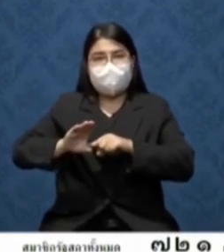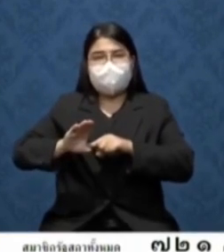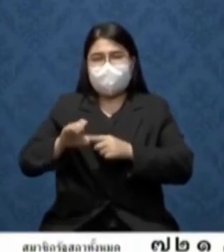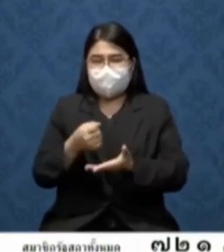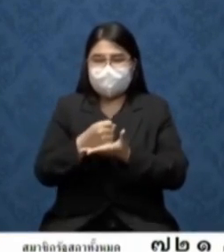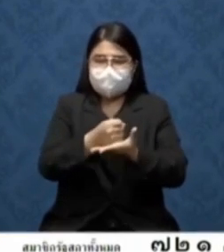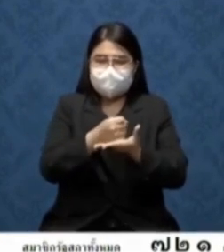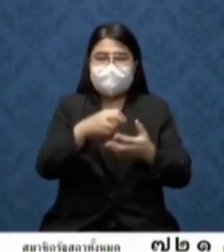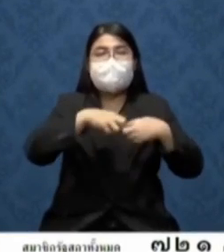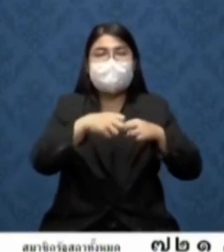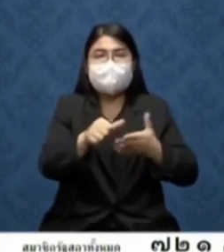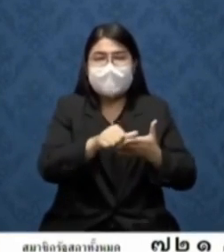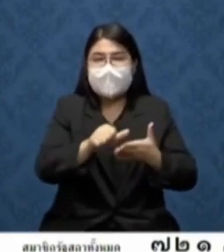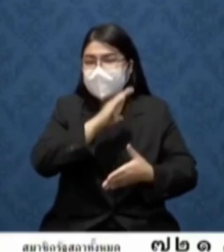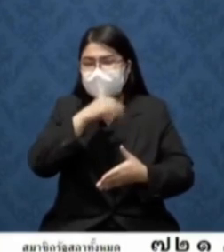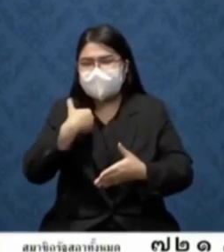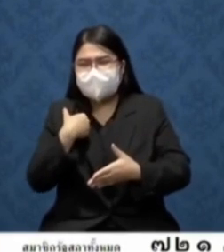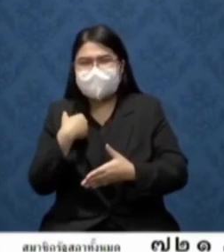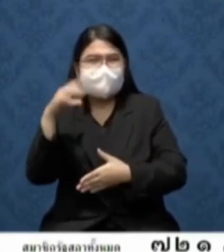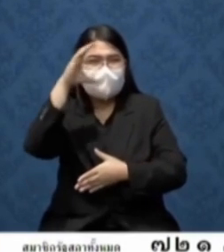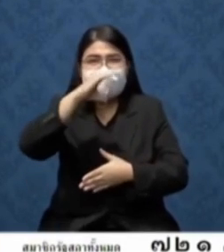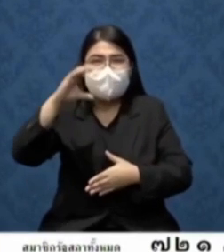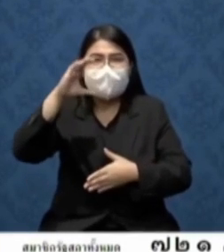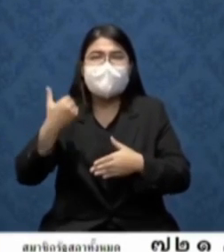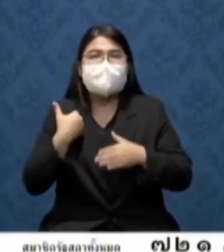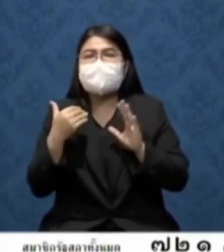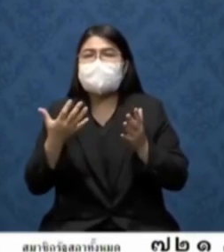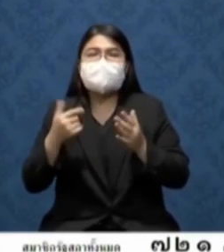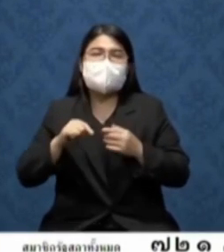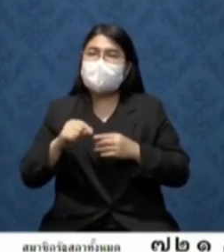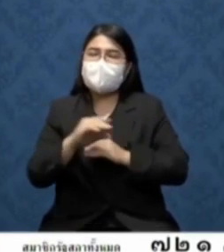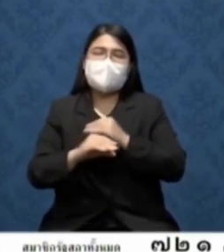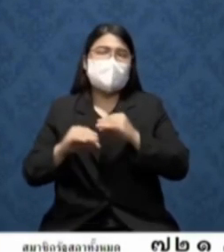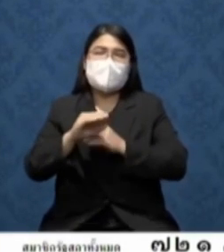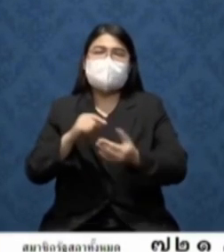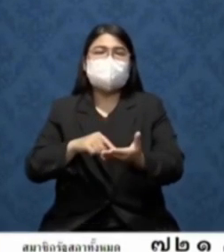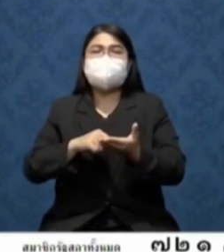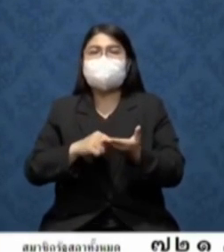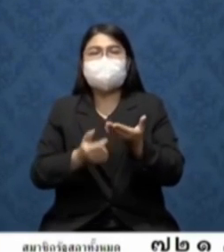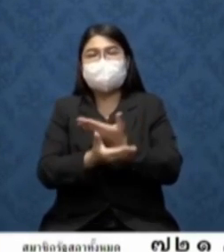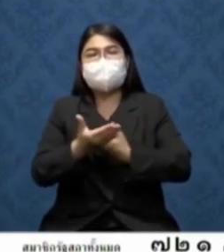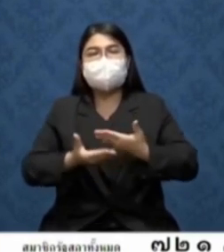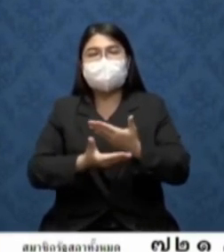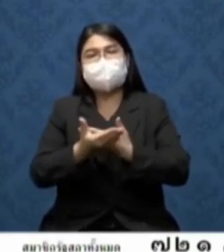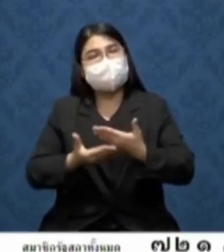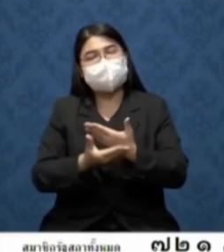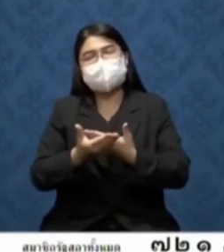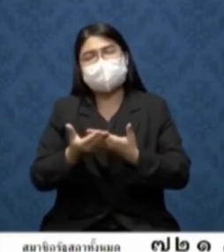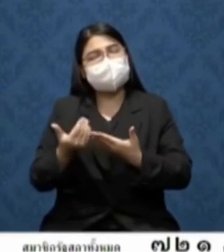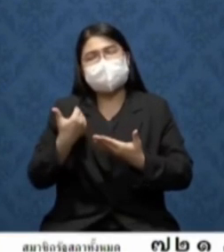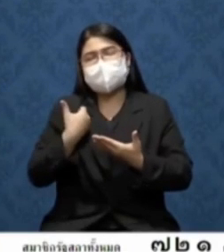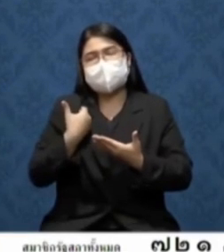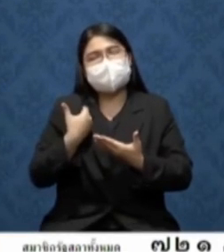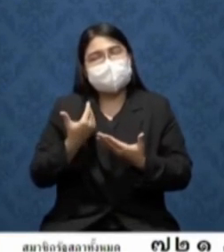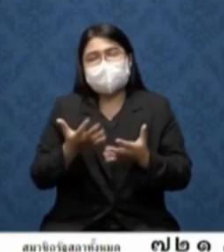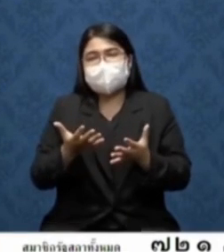ากที่โครงการเหล่านี้จะได้รับการเหลียวแลหรือการพิจารณาตามความเร่งด่วนหรือตามความเดือดร้อนของประช